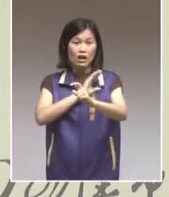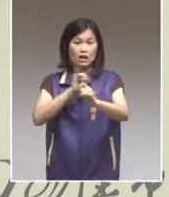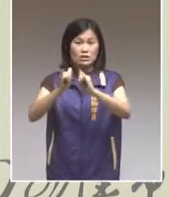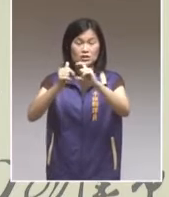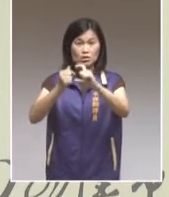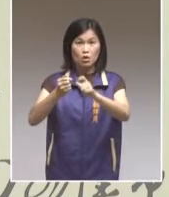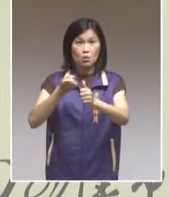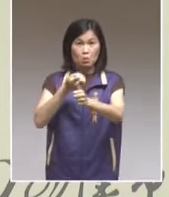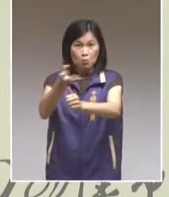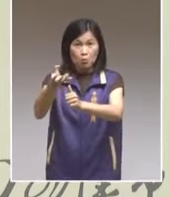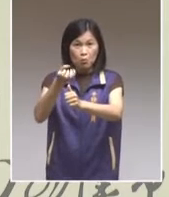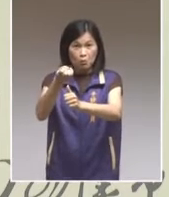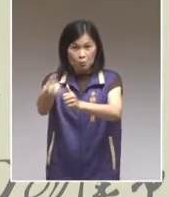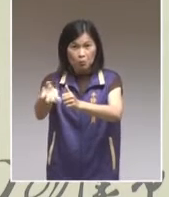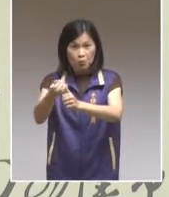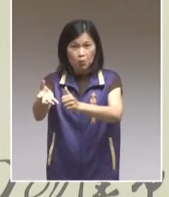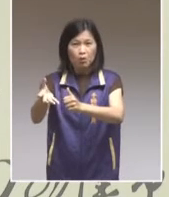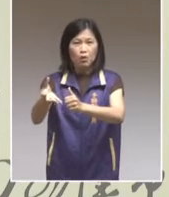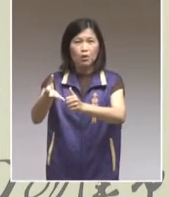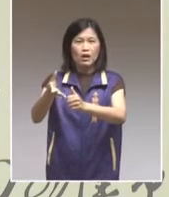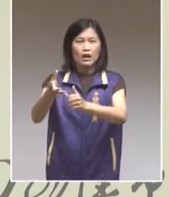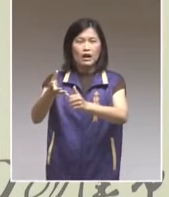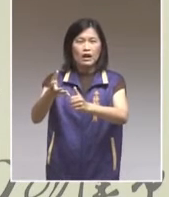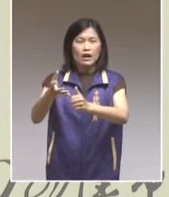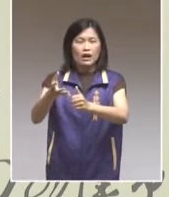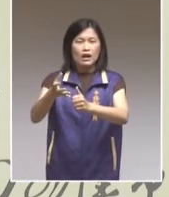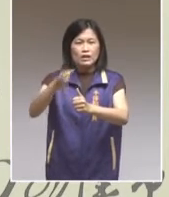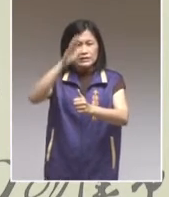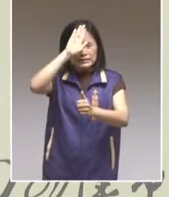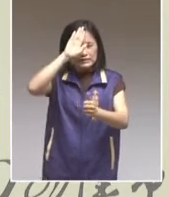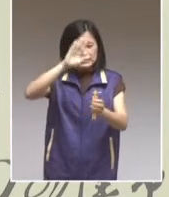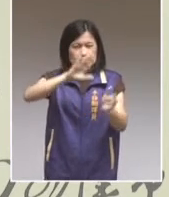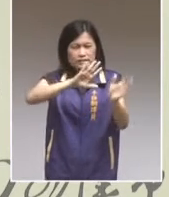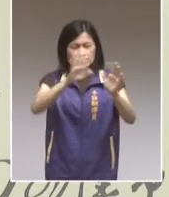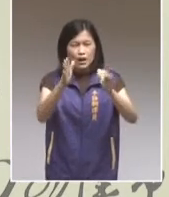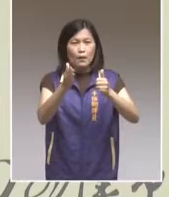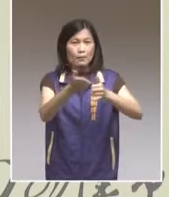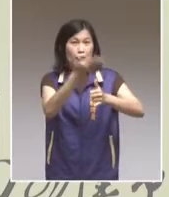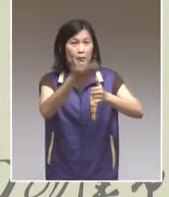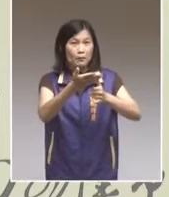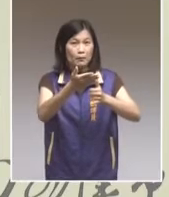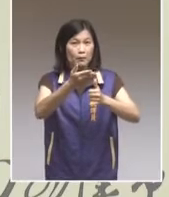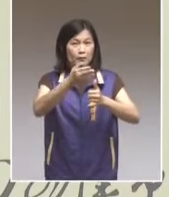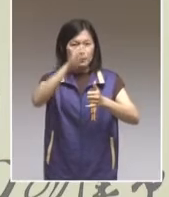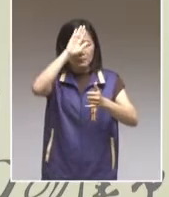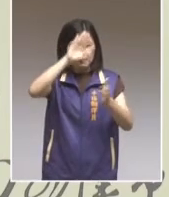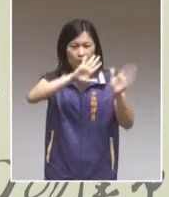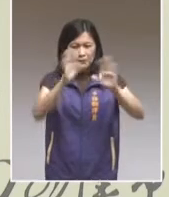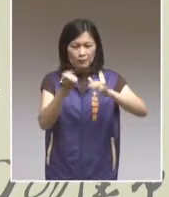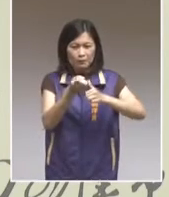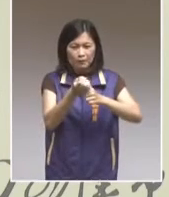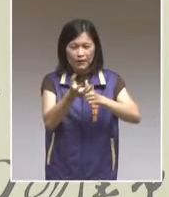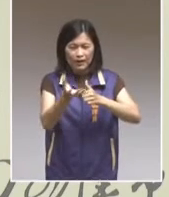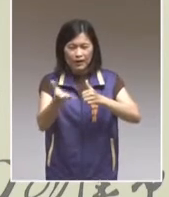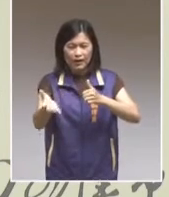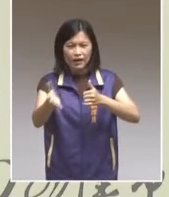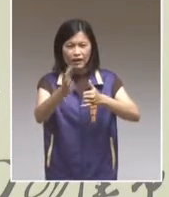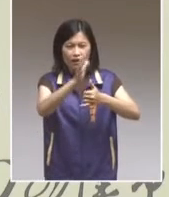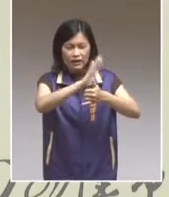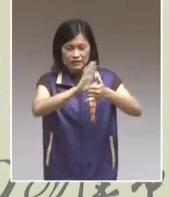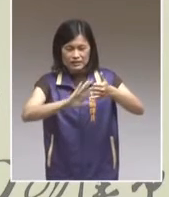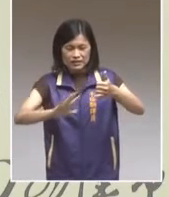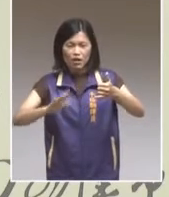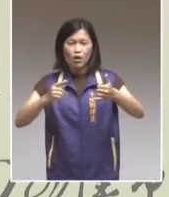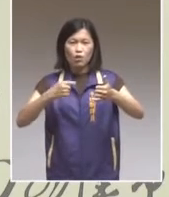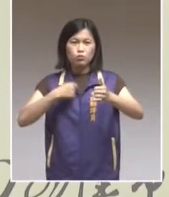险当然逐渐的随着疫情的北部疫情的扩散，那这个到我们社区里